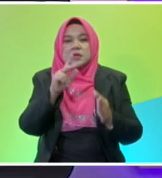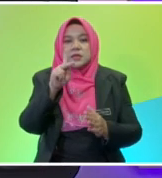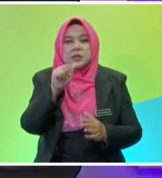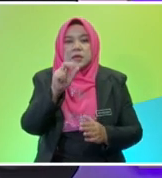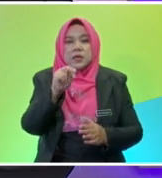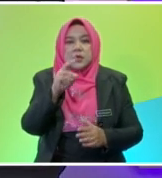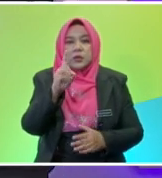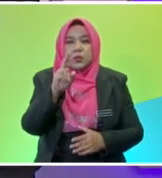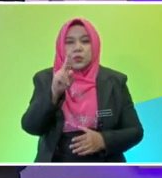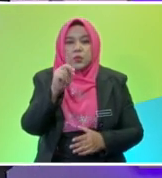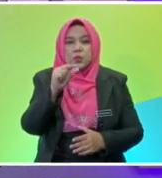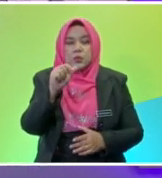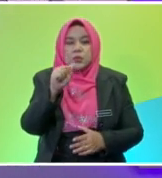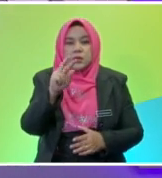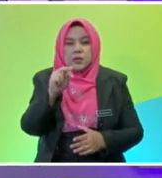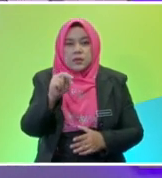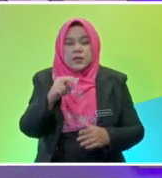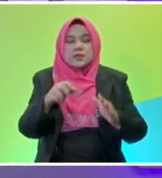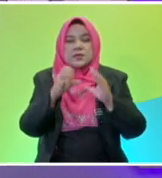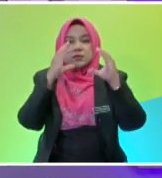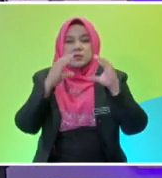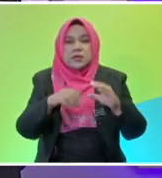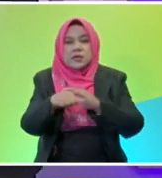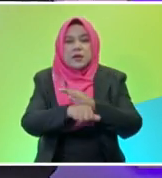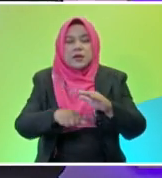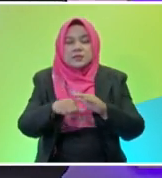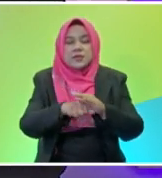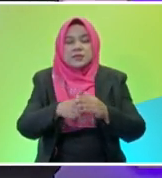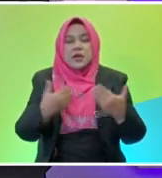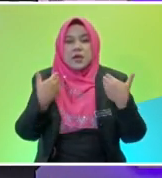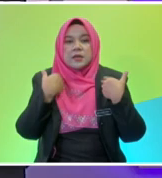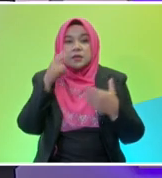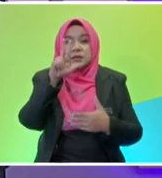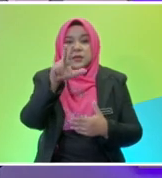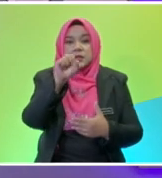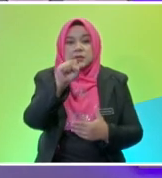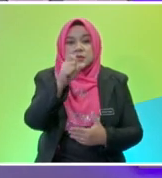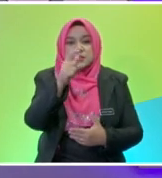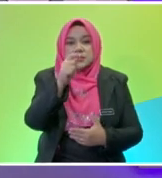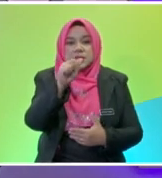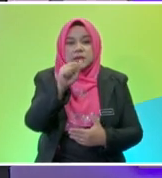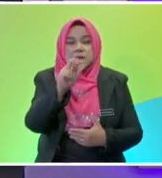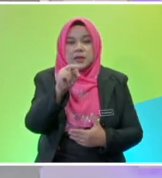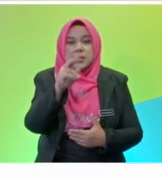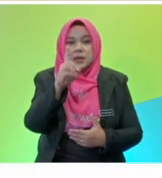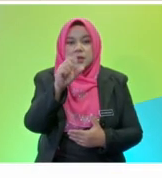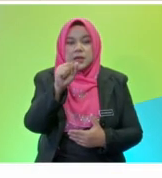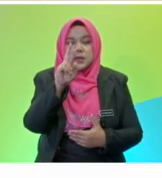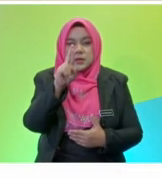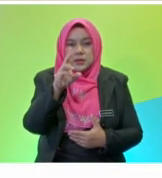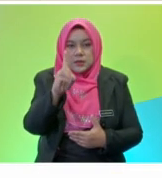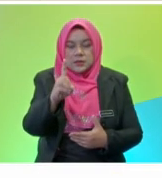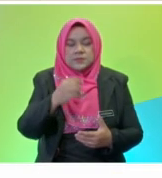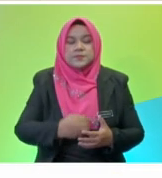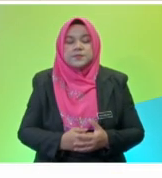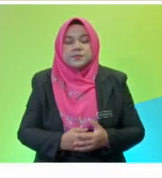dan standard prestasi ini adalah secara asas lah tiga standar yang perlu kita ikut landasan yang betul lah oke